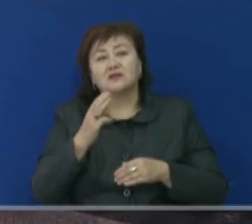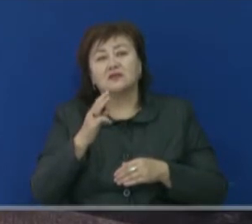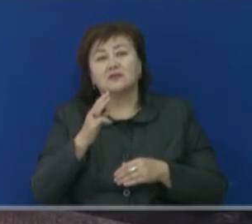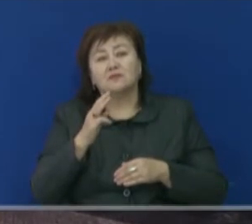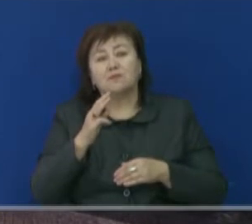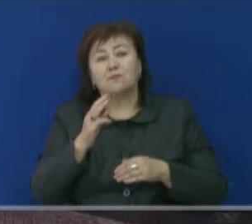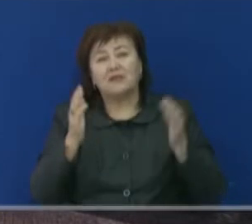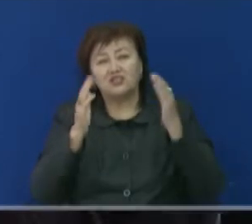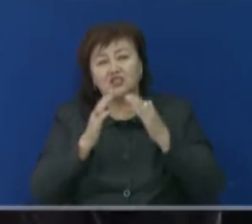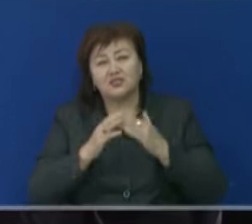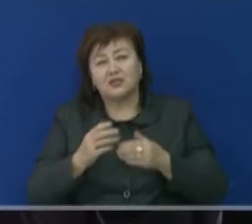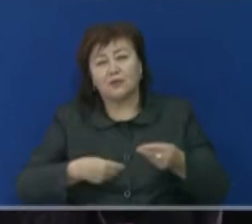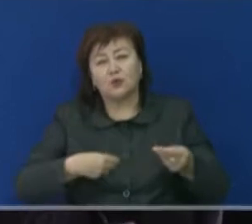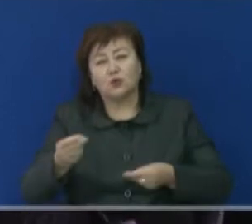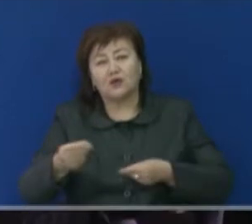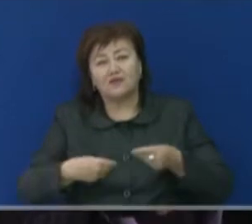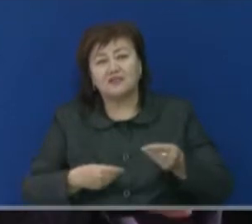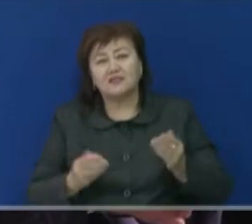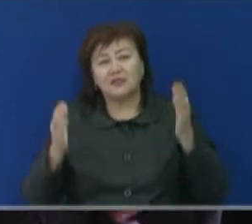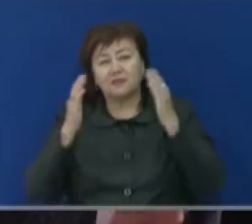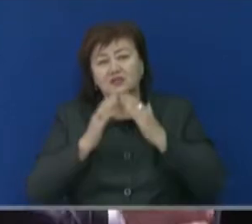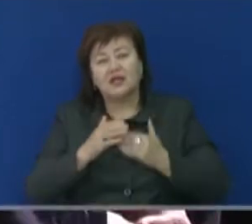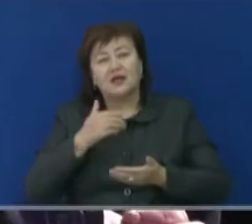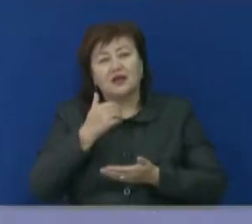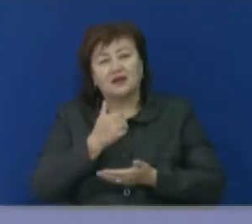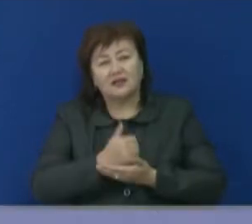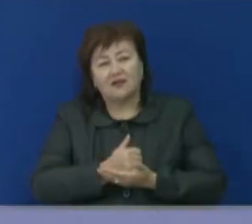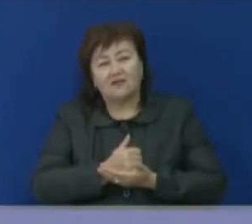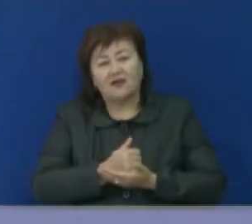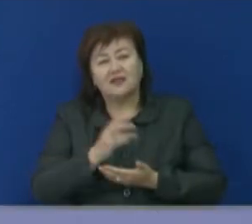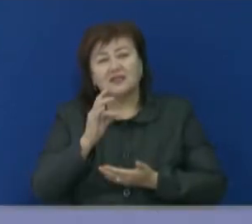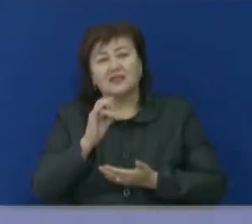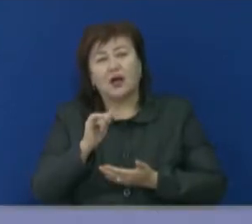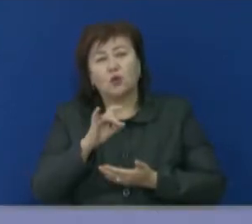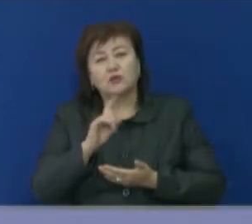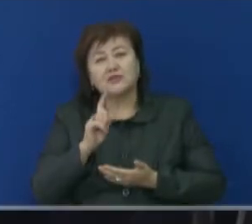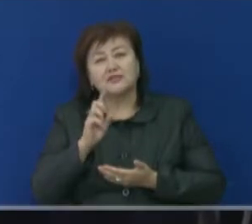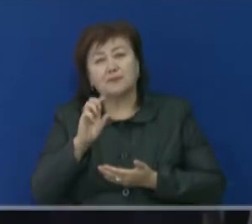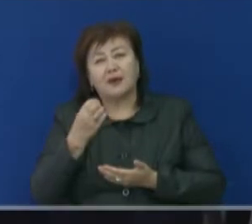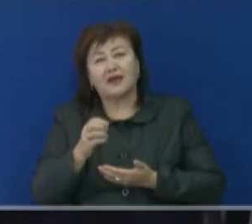Қазақстан мұсылмандар діни басқармасы төрағасы бас мүфти Наурызбай Қажы Тағанұлы қатысты.